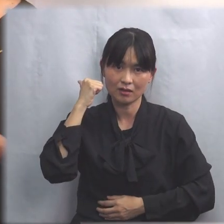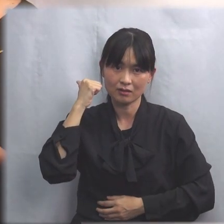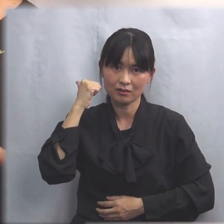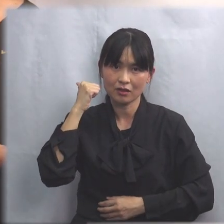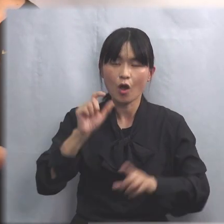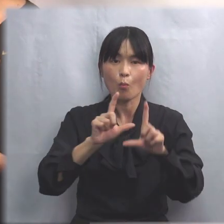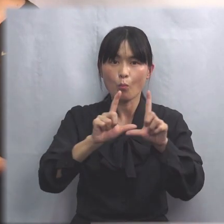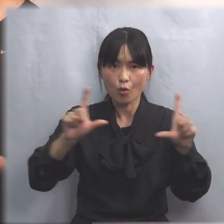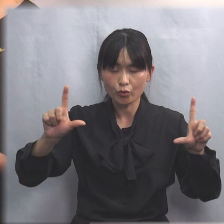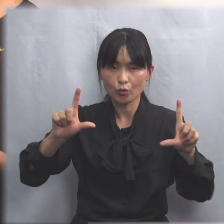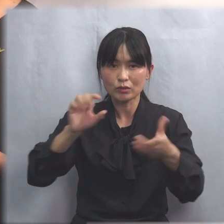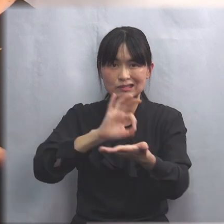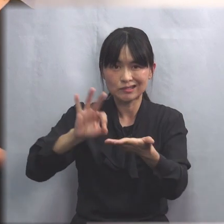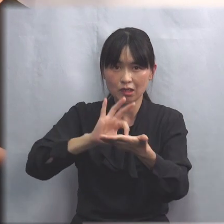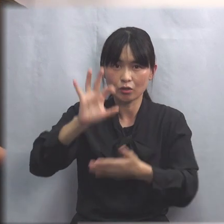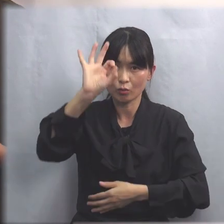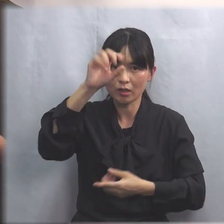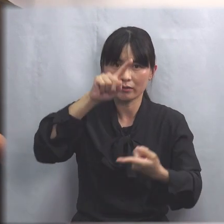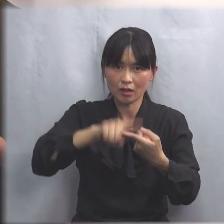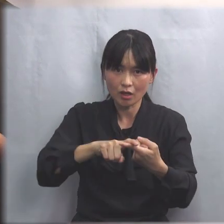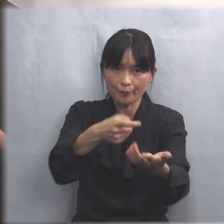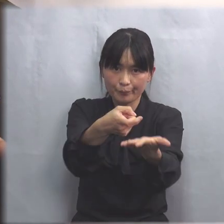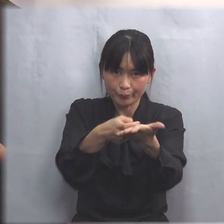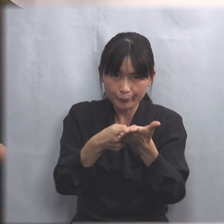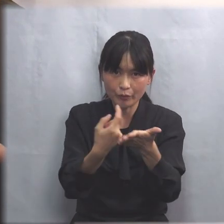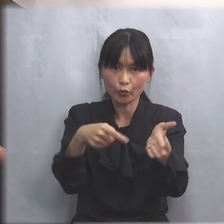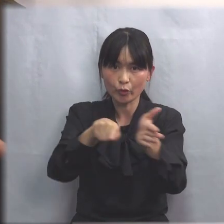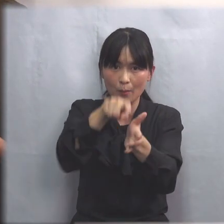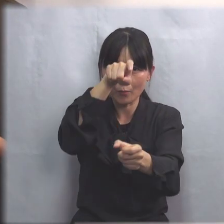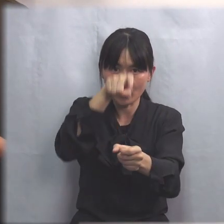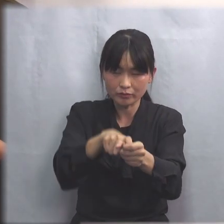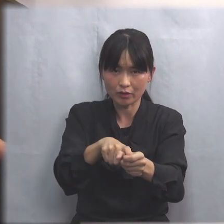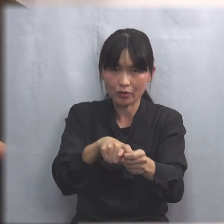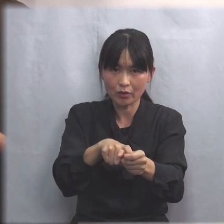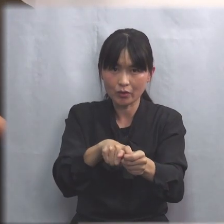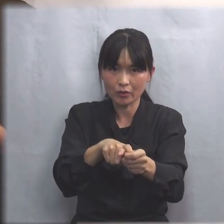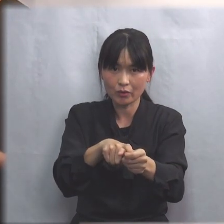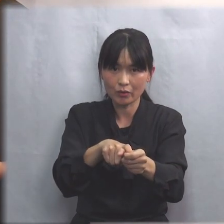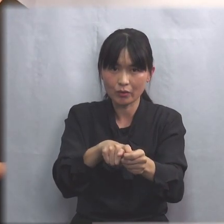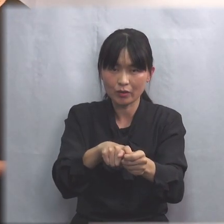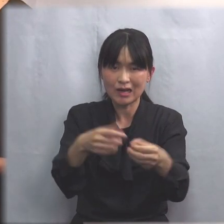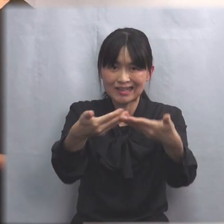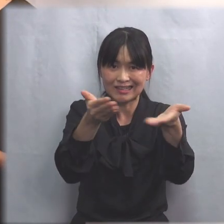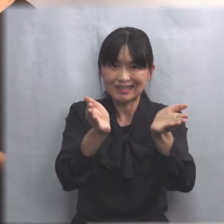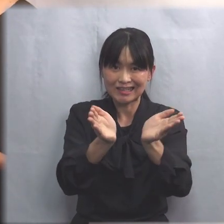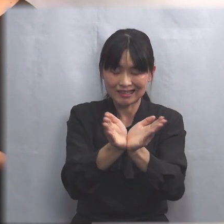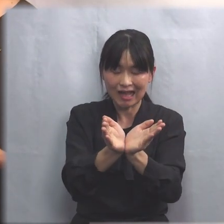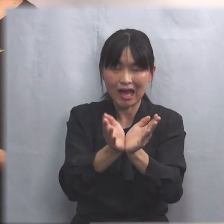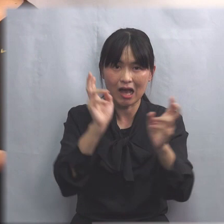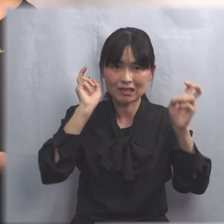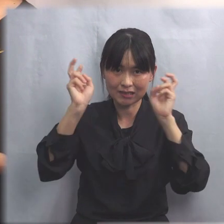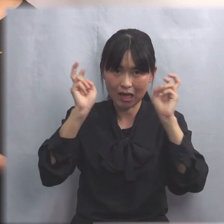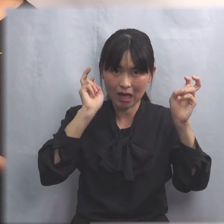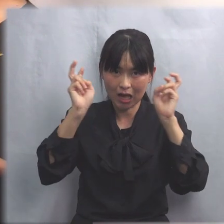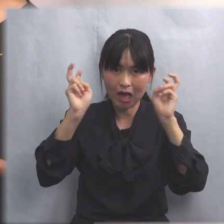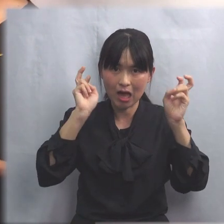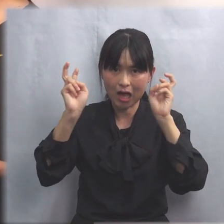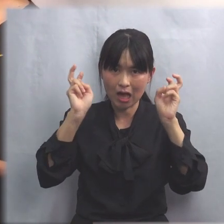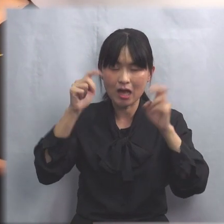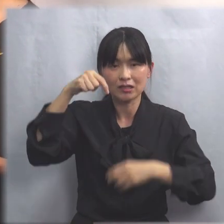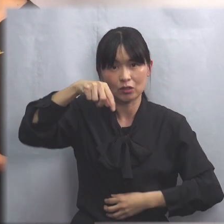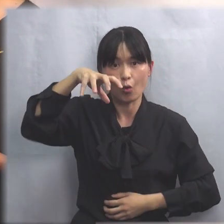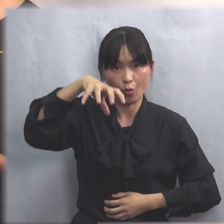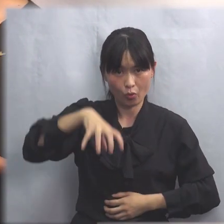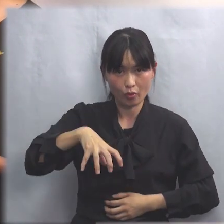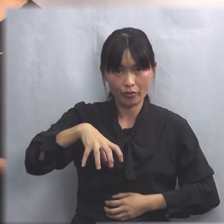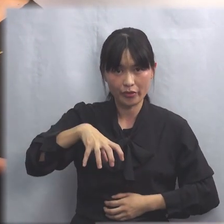좀 축소하기 위해서 당사, 지금 제가 이 영상을 찍고 있는 곳도 우리 당사인데요. 당사의 임대료와 운영비를